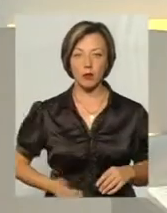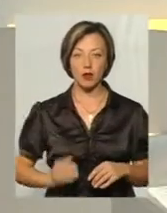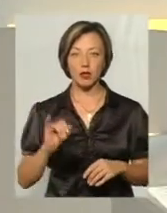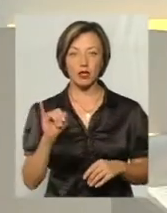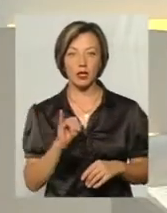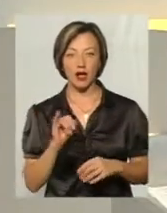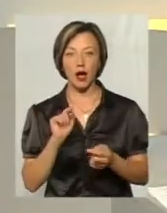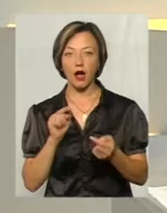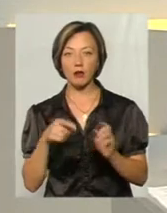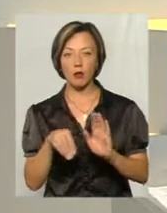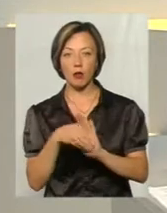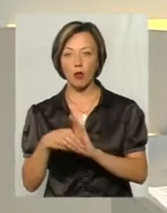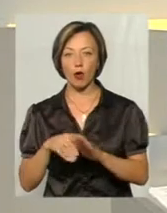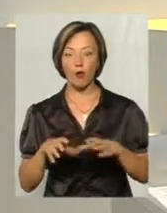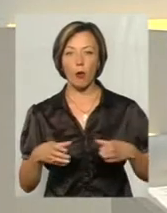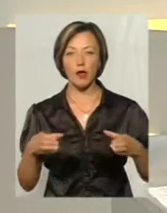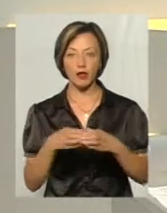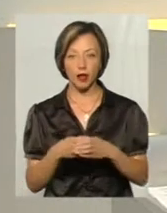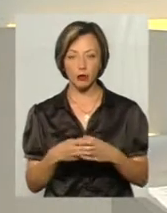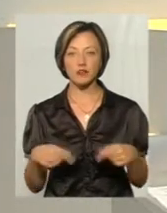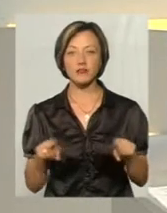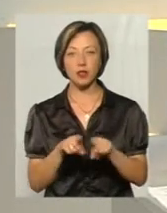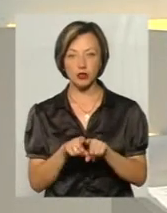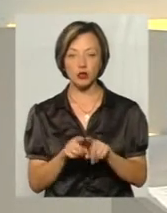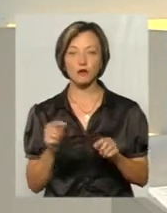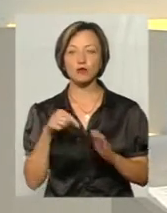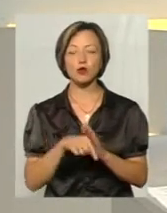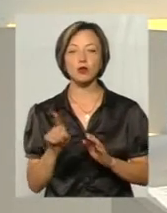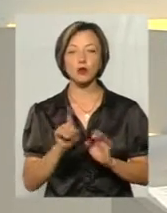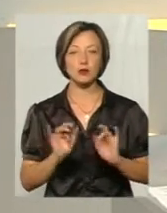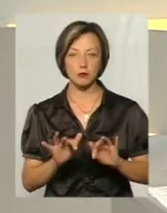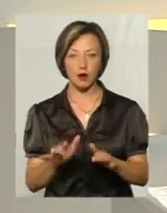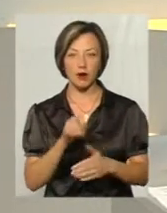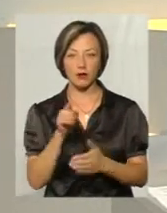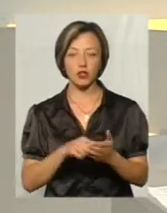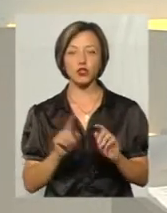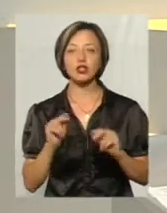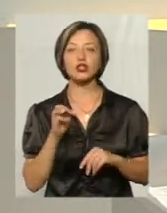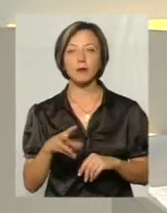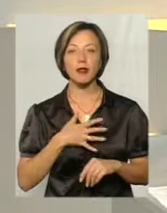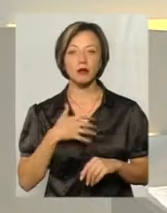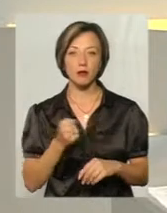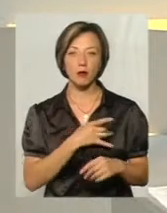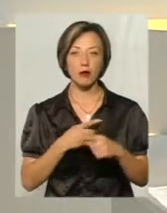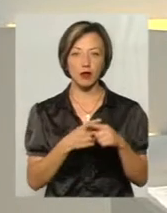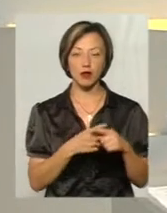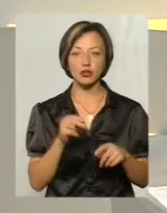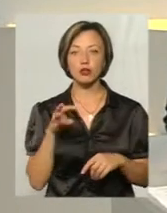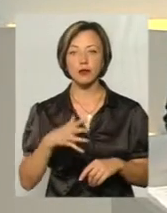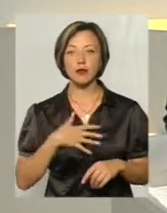та антимонопольним комітетом. То все ж таки, в чому там справа? Чим незадоволені білоруси, чим